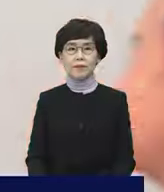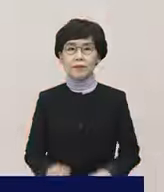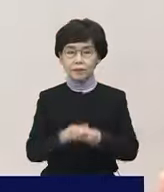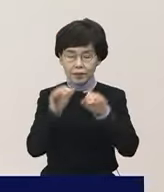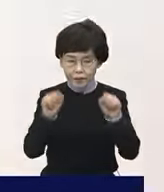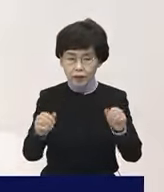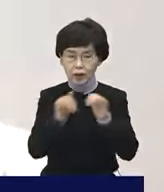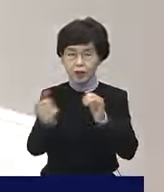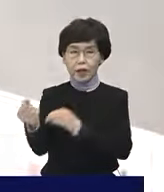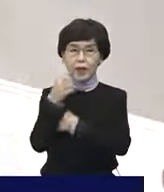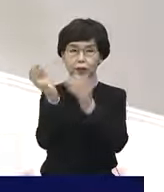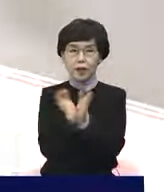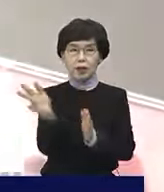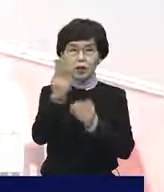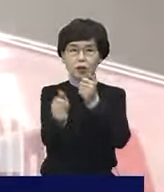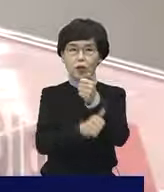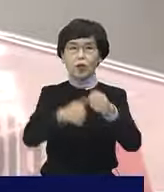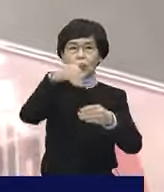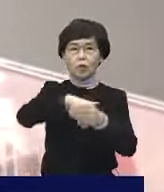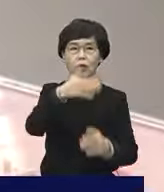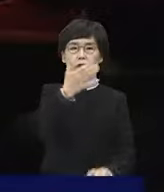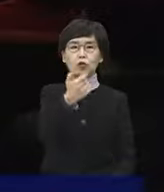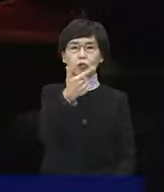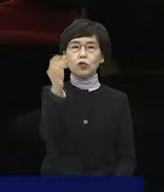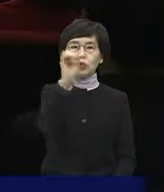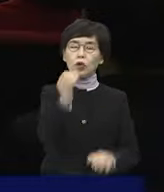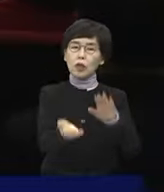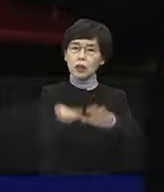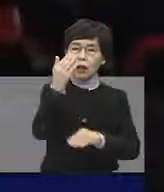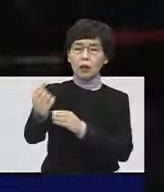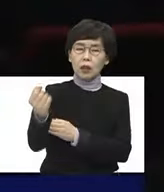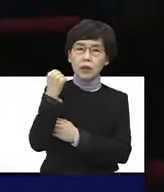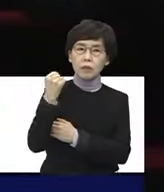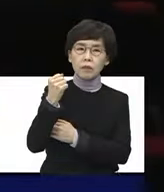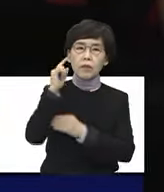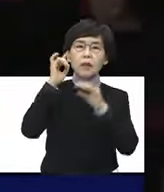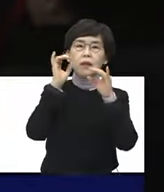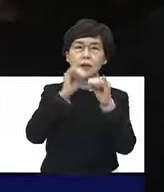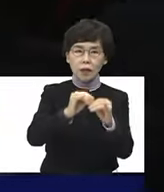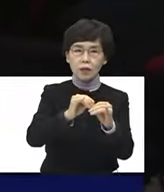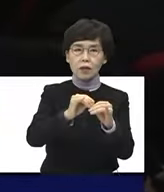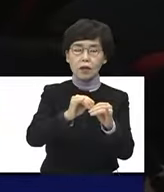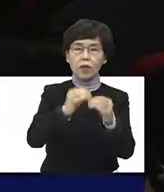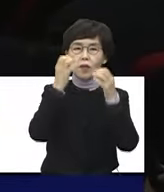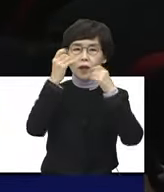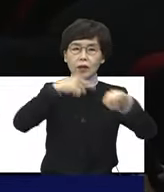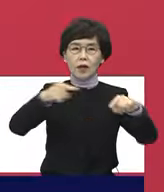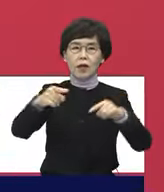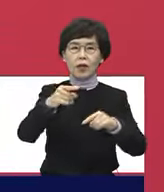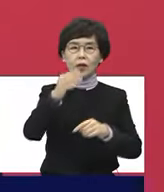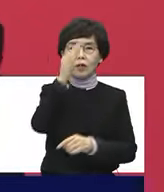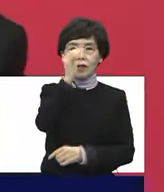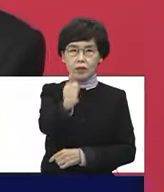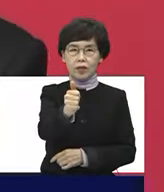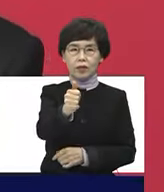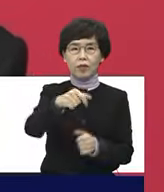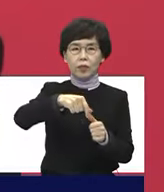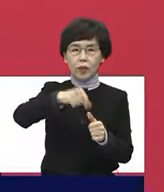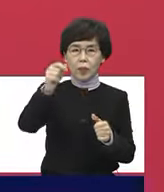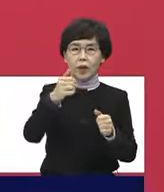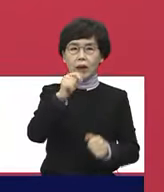국민의힘 전국위원회 투표에서 96% 이상의 압도적 찬성률로 새 사령탑에 오른 한동훈